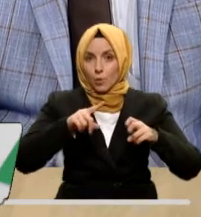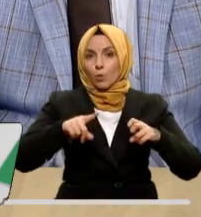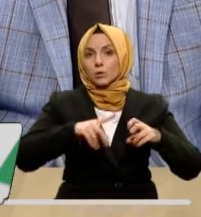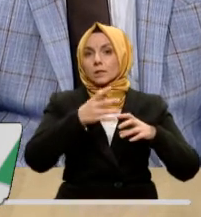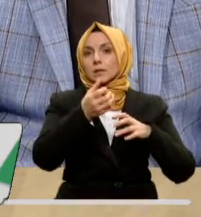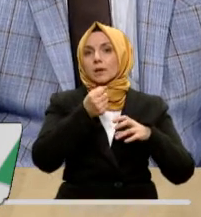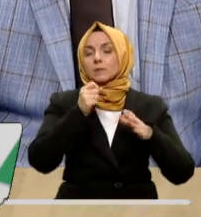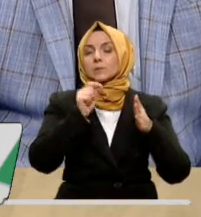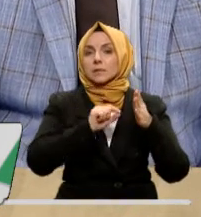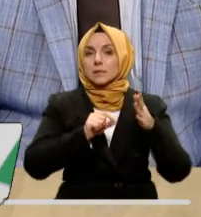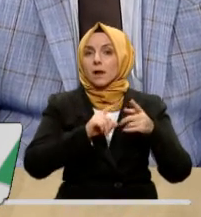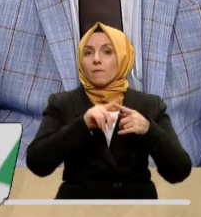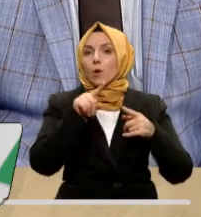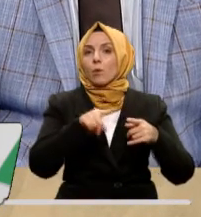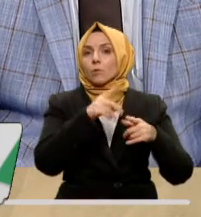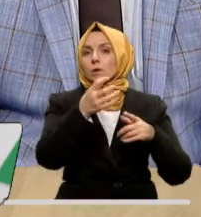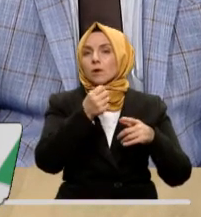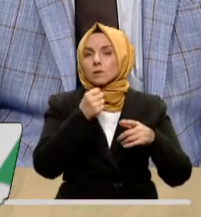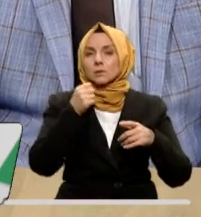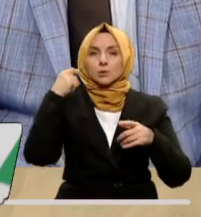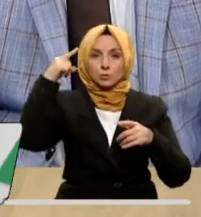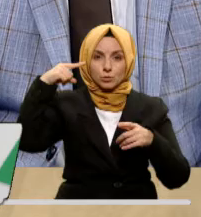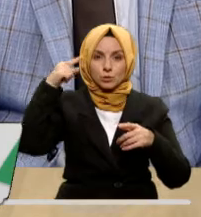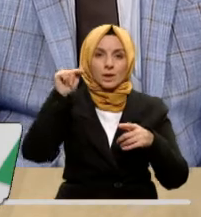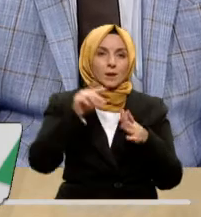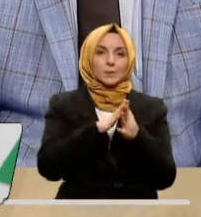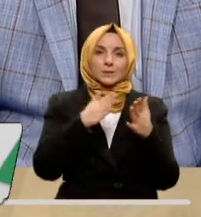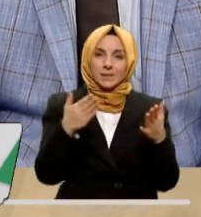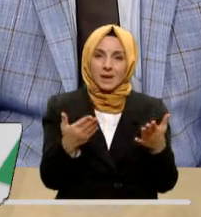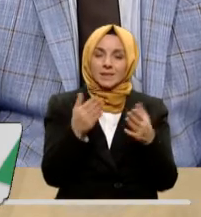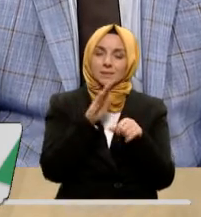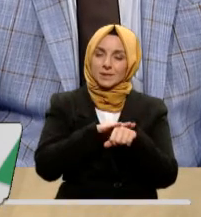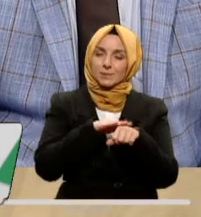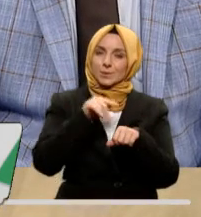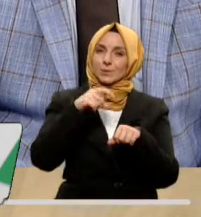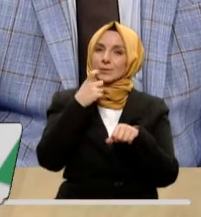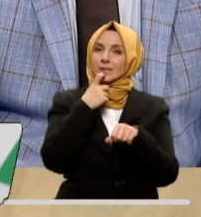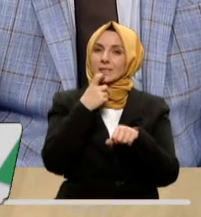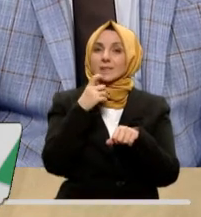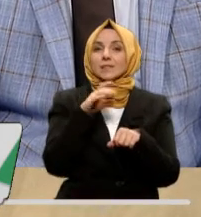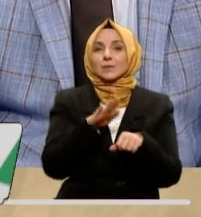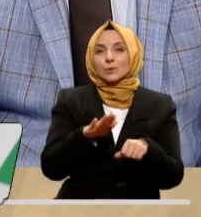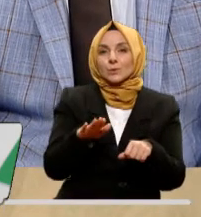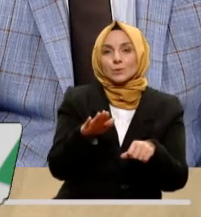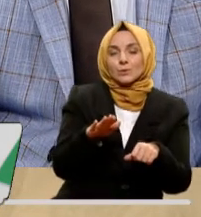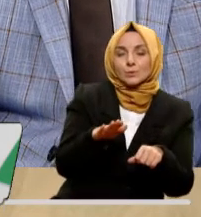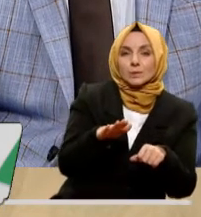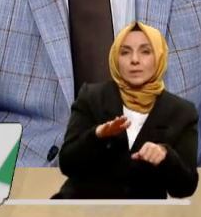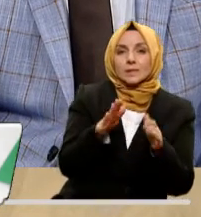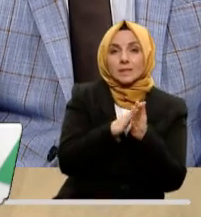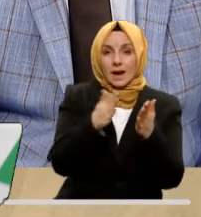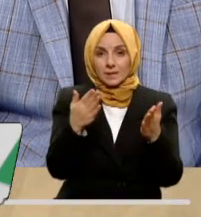yazılar ve onlardan aldığımız görüşlerle bu dergi lerimizi oluşturuyoruz bu sene çocuk dergimizin özellikle